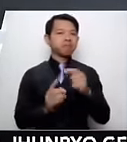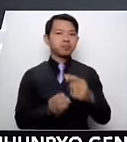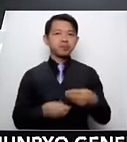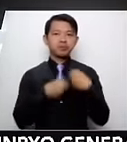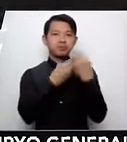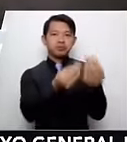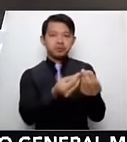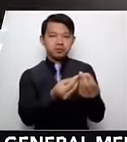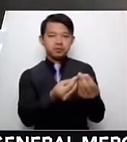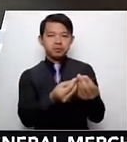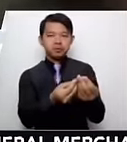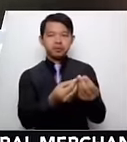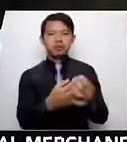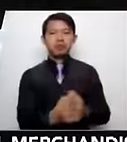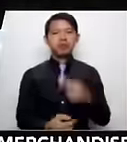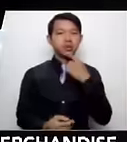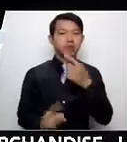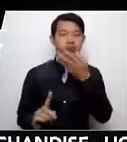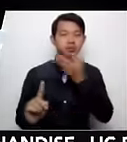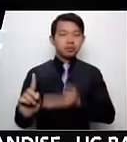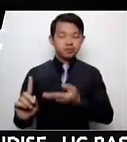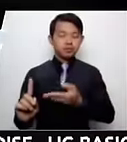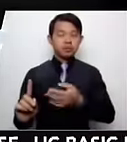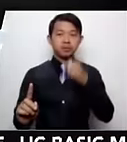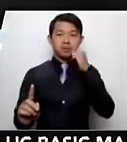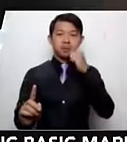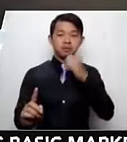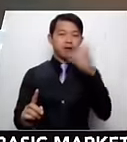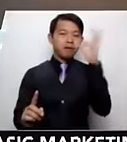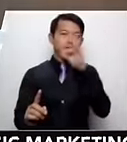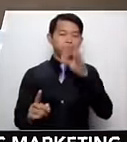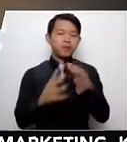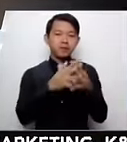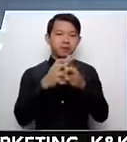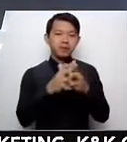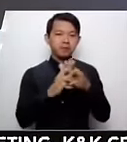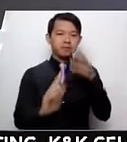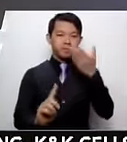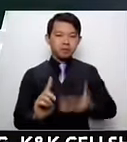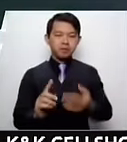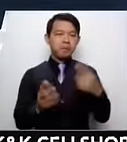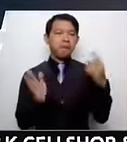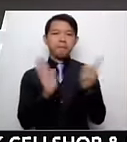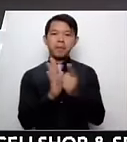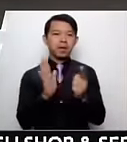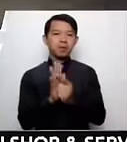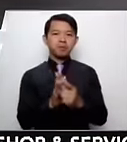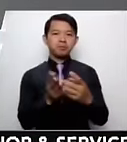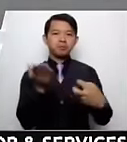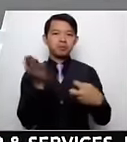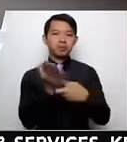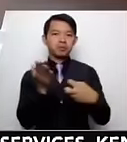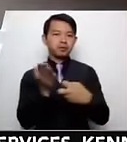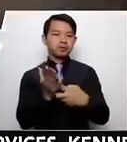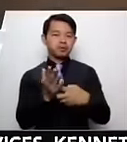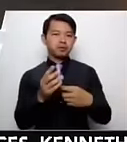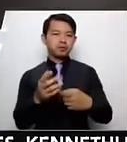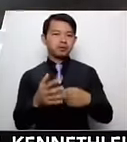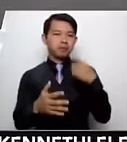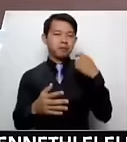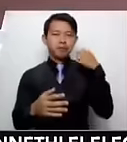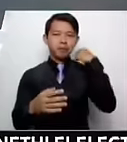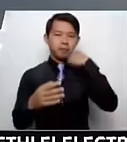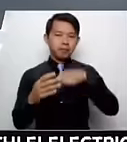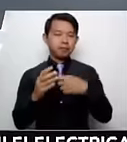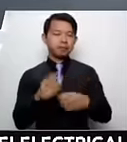siyang Filipino-American at hindi siya pwedeng tikitan sabay alis. Sabi ng Department of Transportation, dapat maglabas ng show cause order